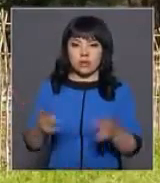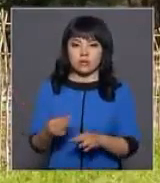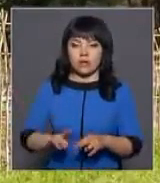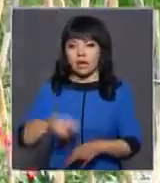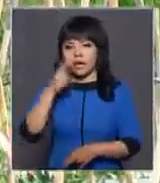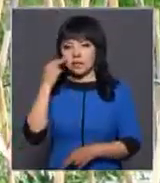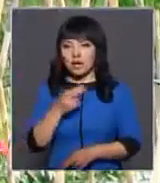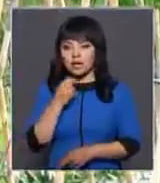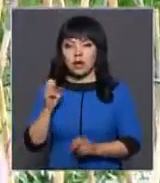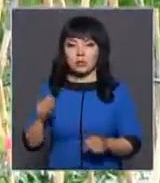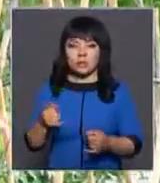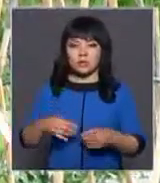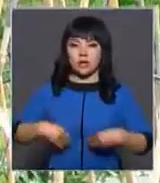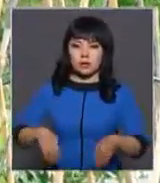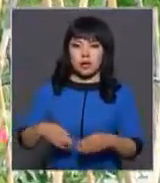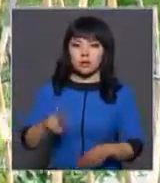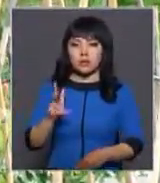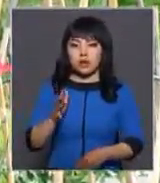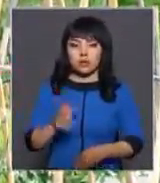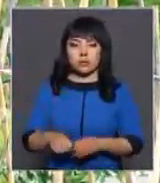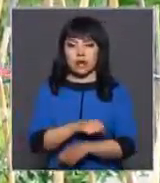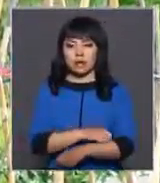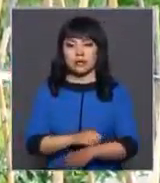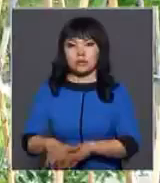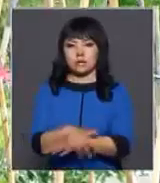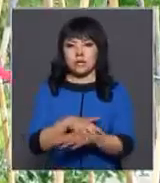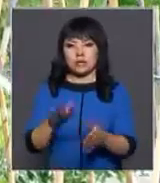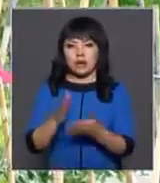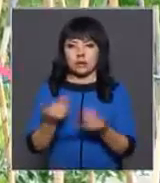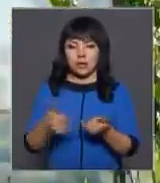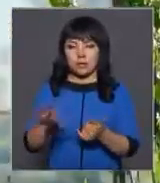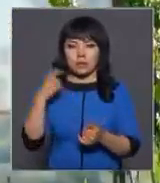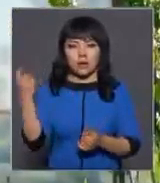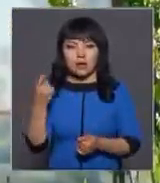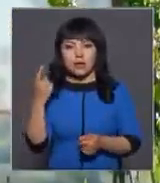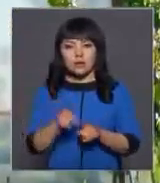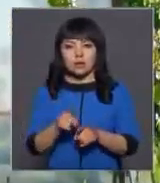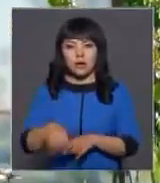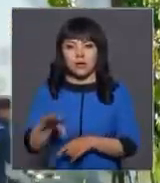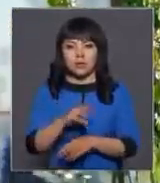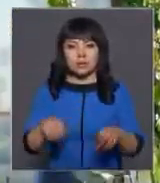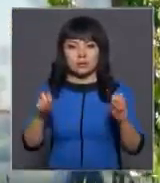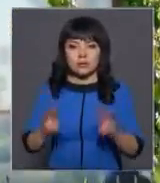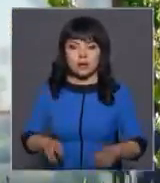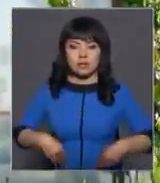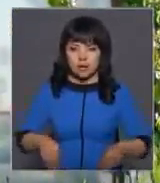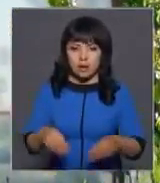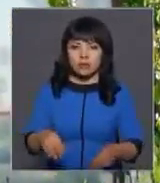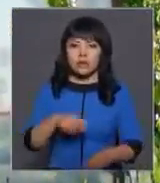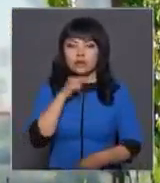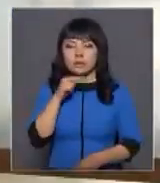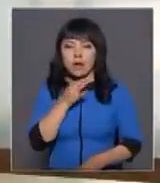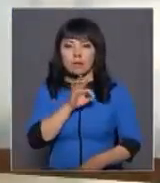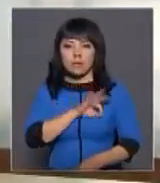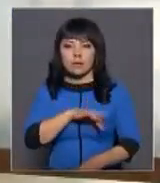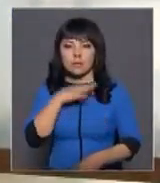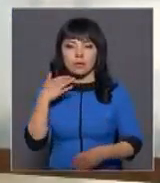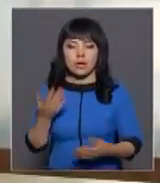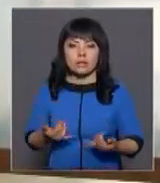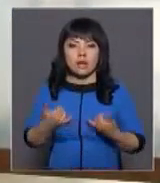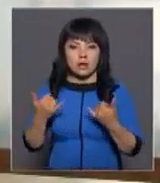коммуналдық бақшалардың көлемі 3,5 миллион шаршы метрге жетті. Тіпті бағбандыққа баулайтын арнайы мамандарда пайда болды. Еуропада